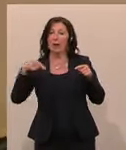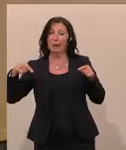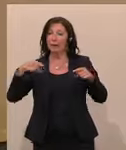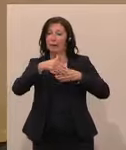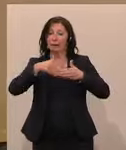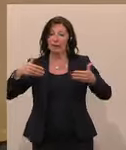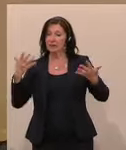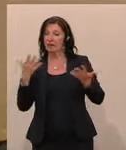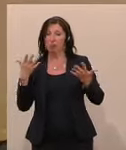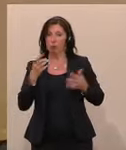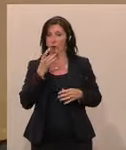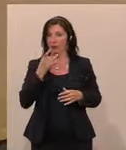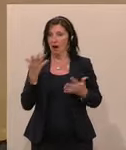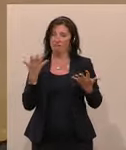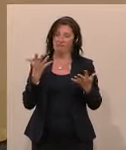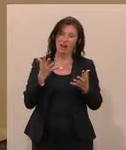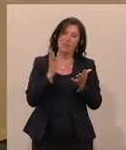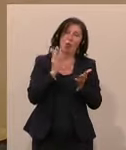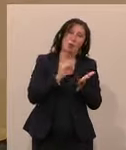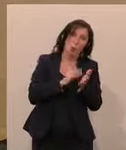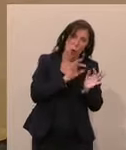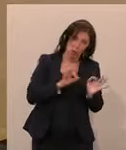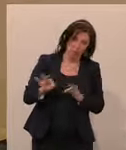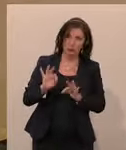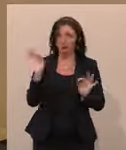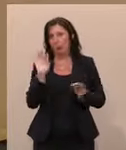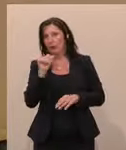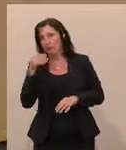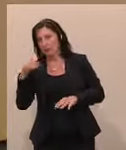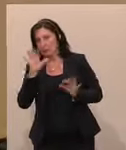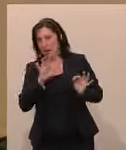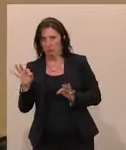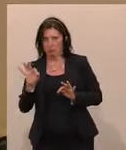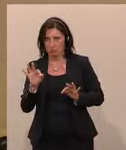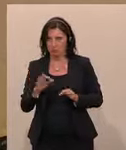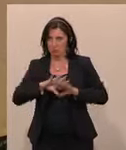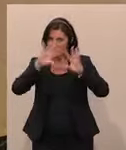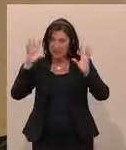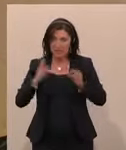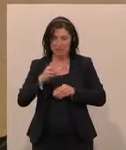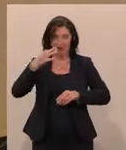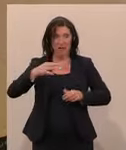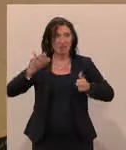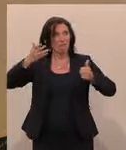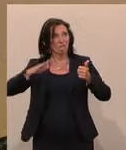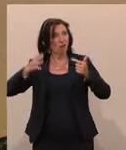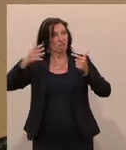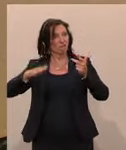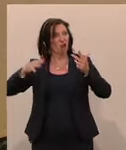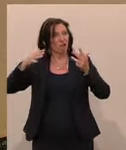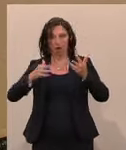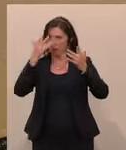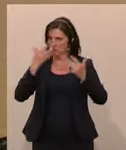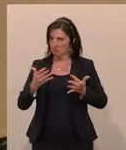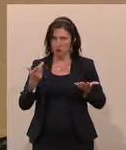denn gerade noch in Ordnung ist. Und ich habe auch schon aufgehört mitzuzählen bei der Summe aller Einzelfälle, die dann der FPÖ passiert sind.